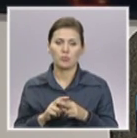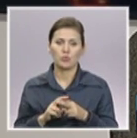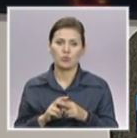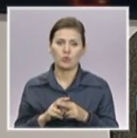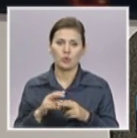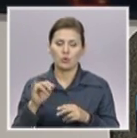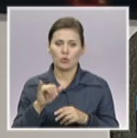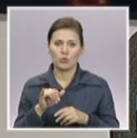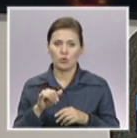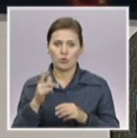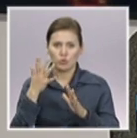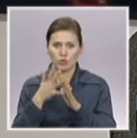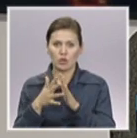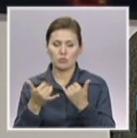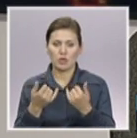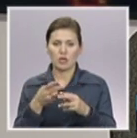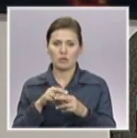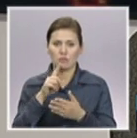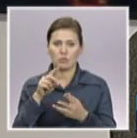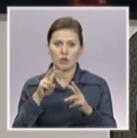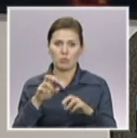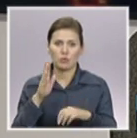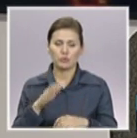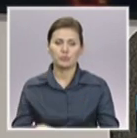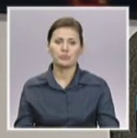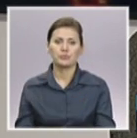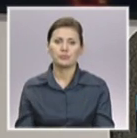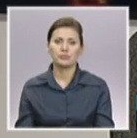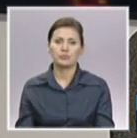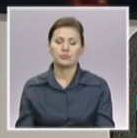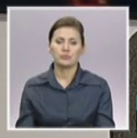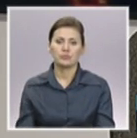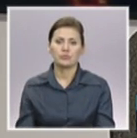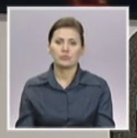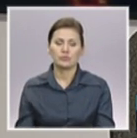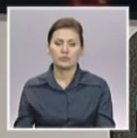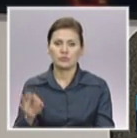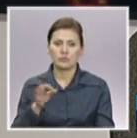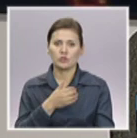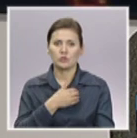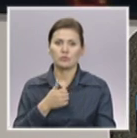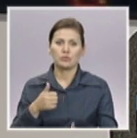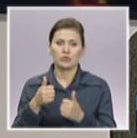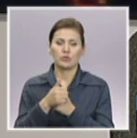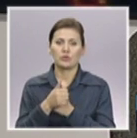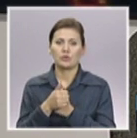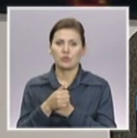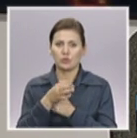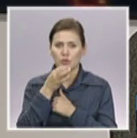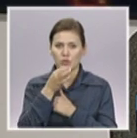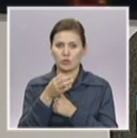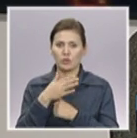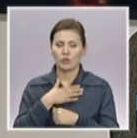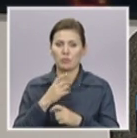Данный вопрос мы изучаем и будем рассматривать. Но сразу хотел бы забежать вперед, скажем, к